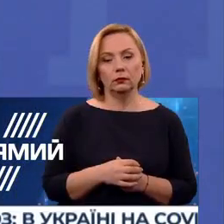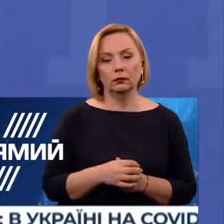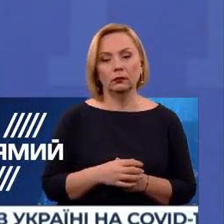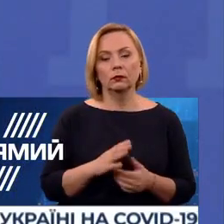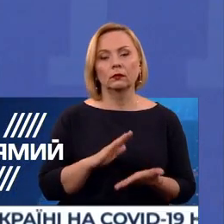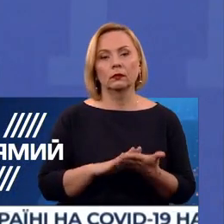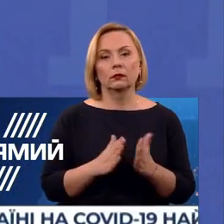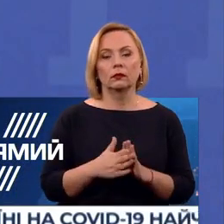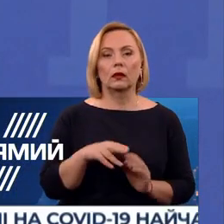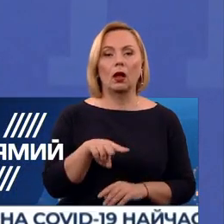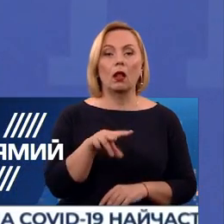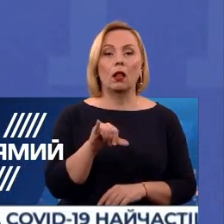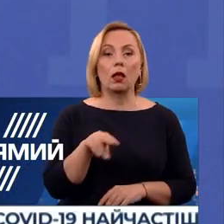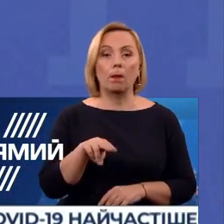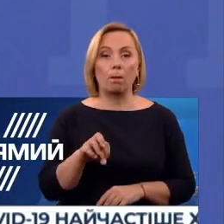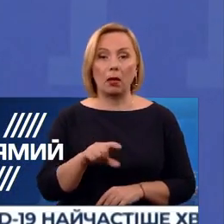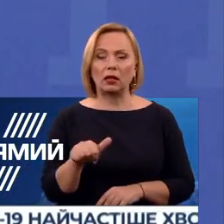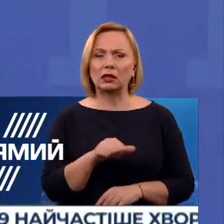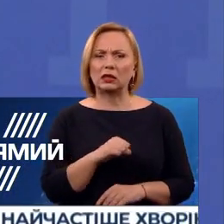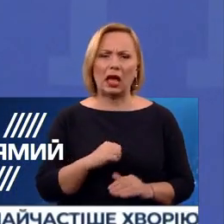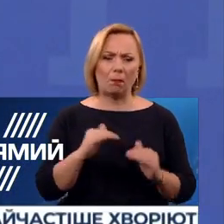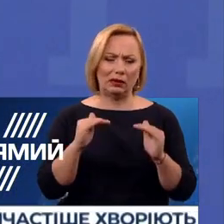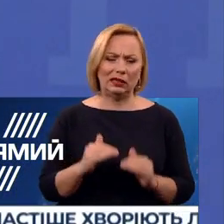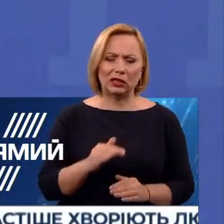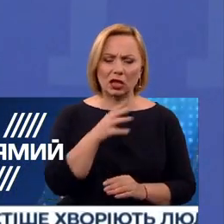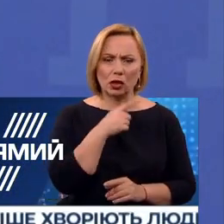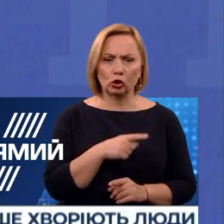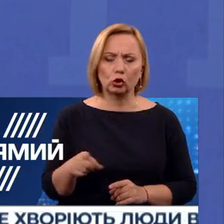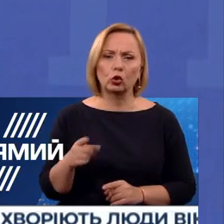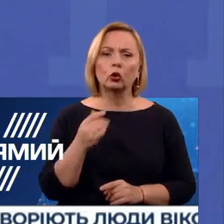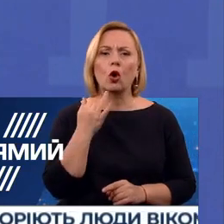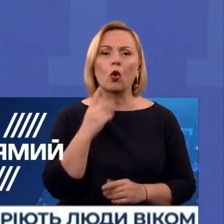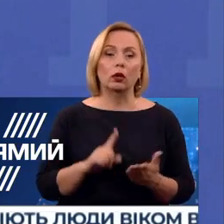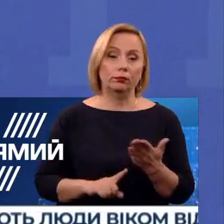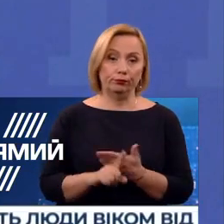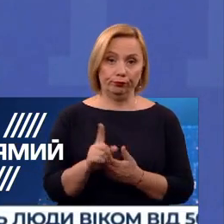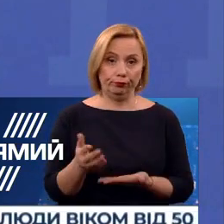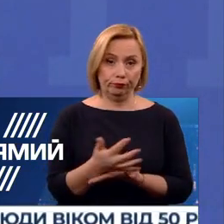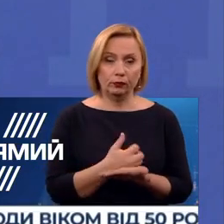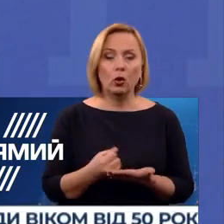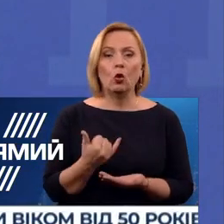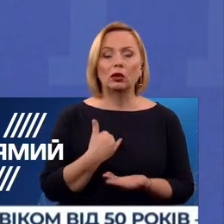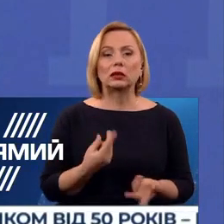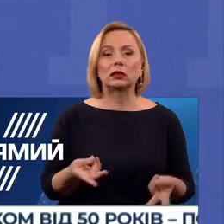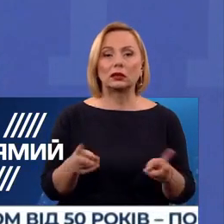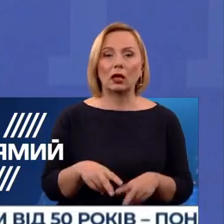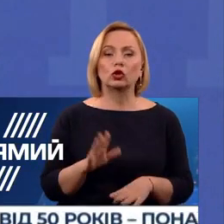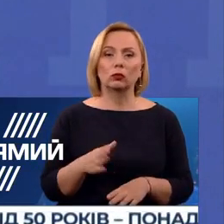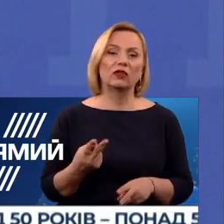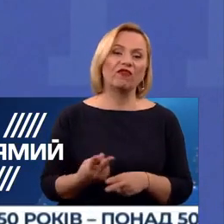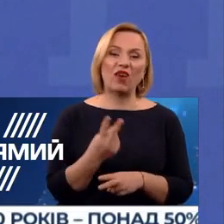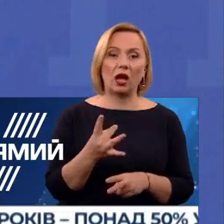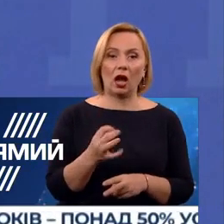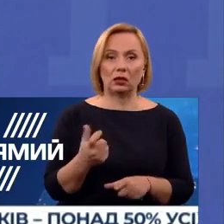Станом на липень місяць, коли найнижчий сезон перед тим, як починає приходити збіжжя, в нас залишки будуть в два рази перевищувати